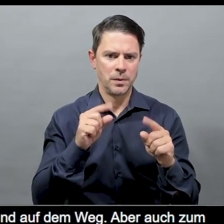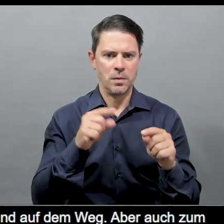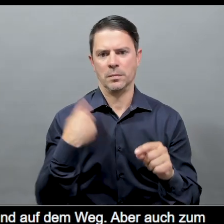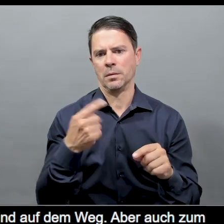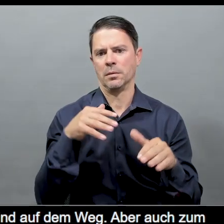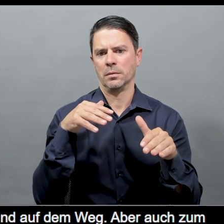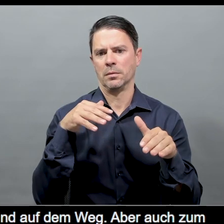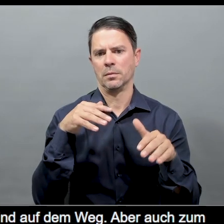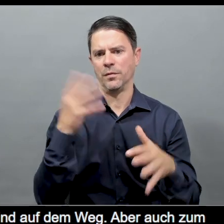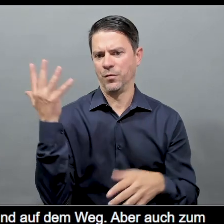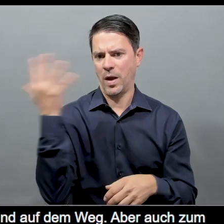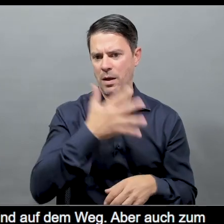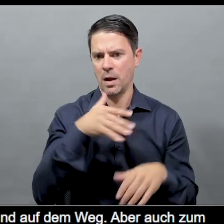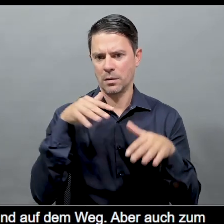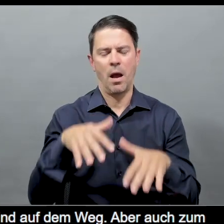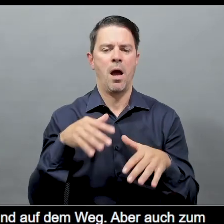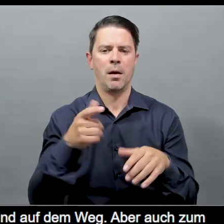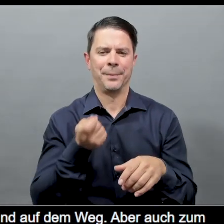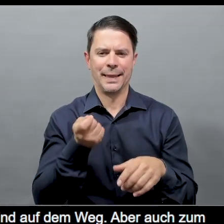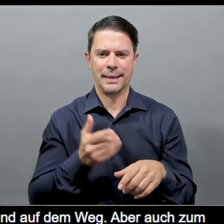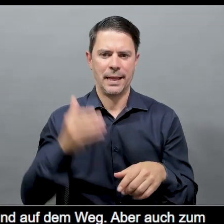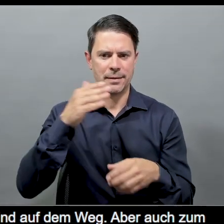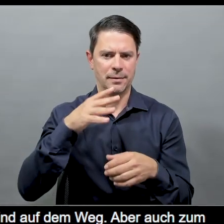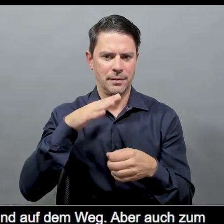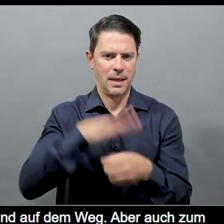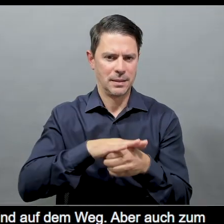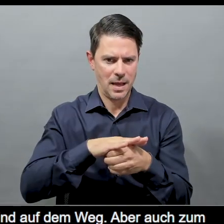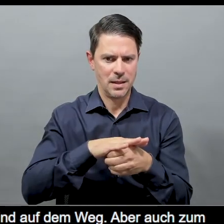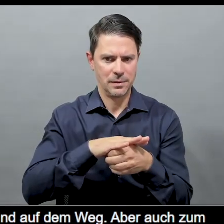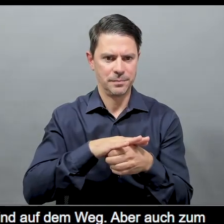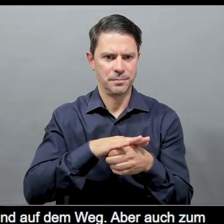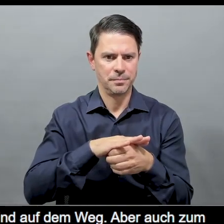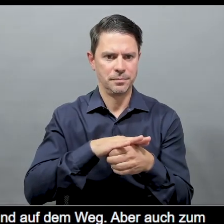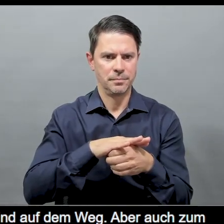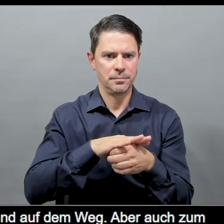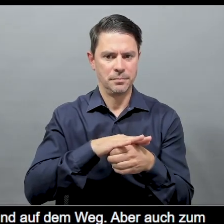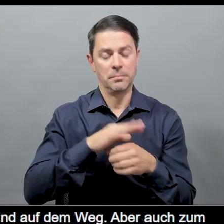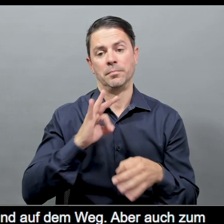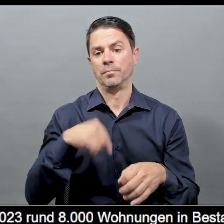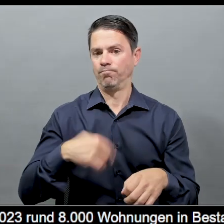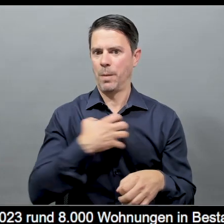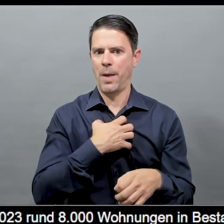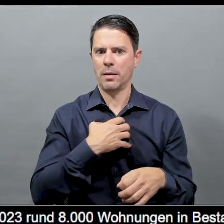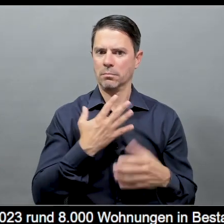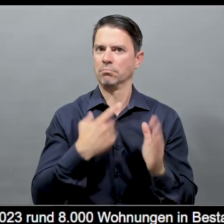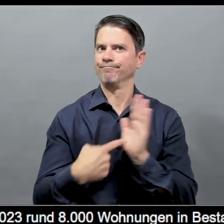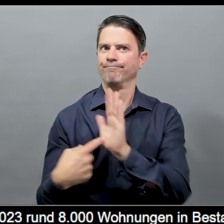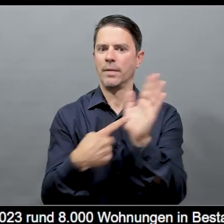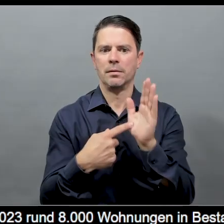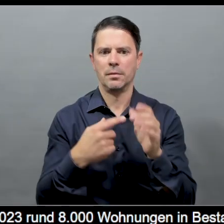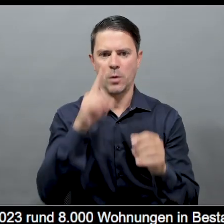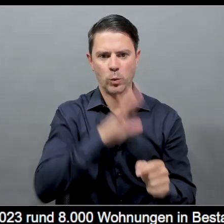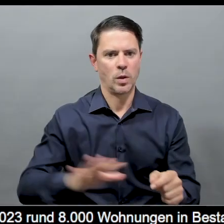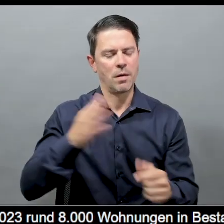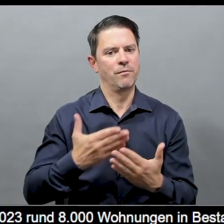weil es geht natürlich dann schon, man entzieht natürlich auch Geld für Modernisierungen oder für neue Wohnungen. Darum haben wir heute zwei Ausnahmen, das möchte ich ganz klar